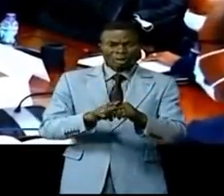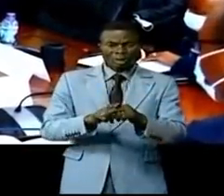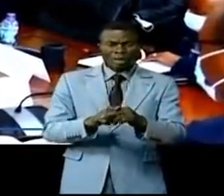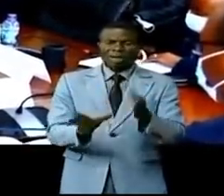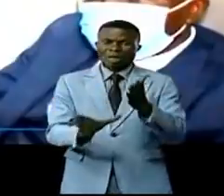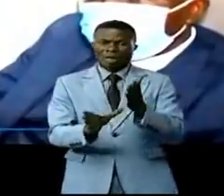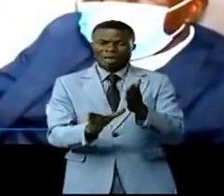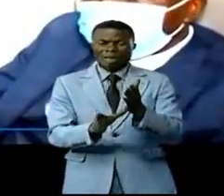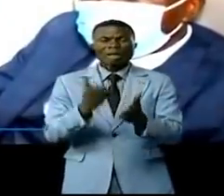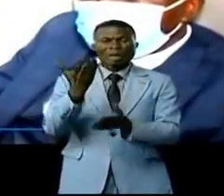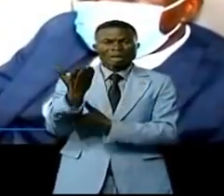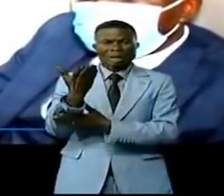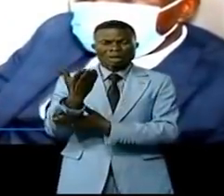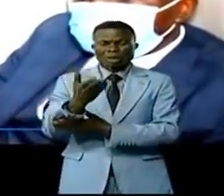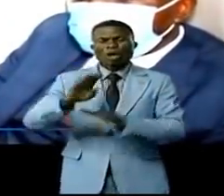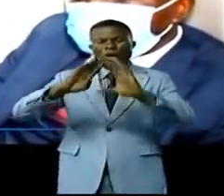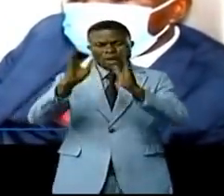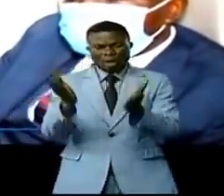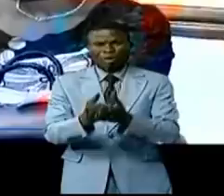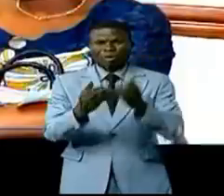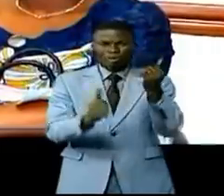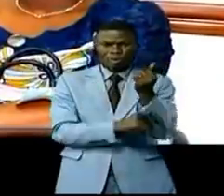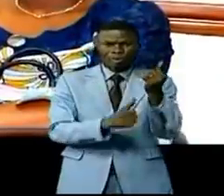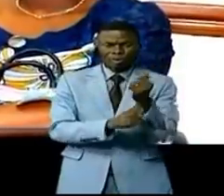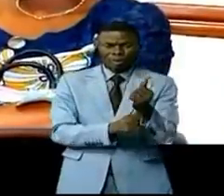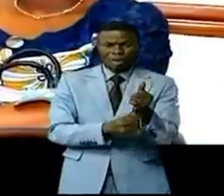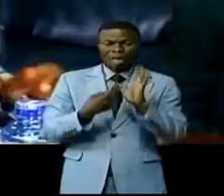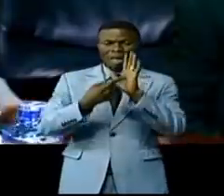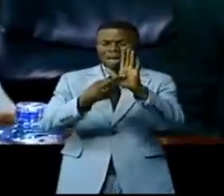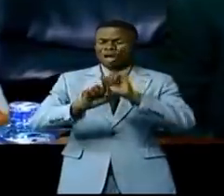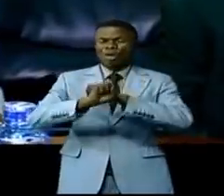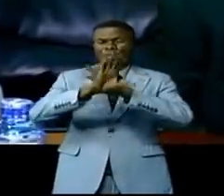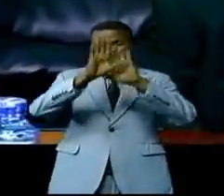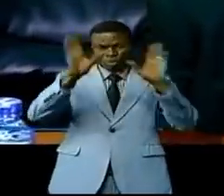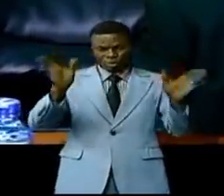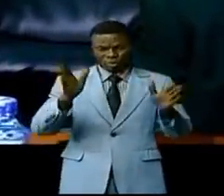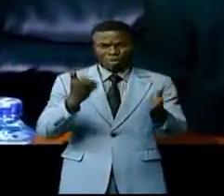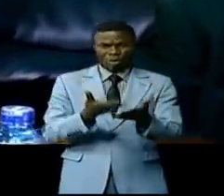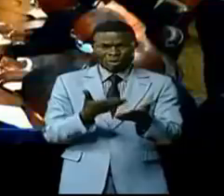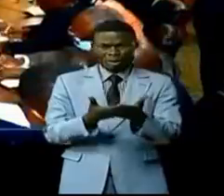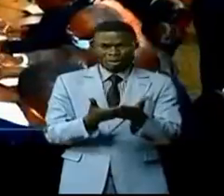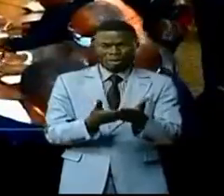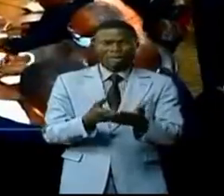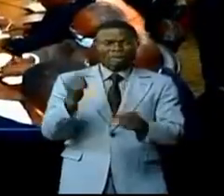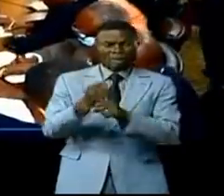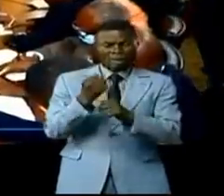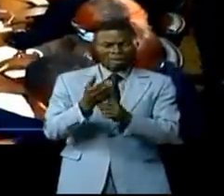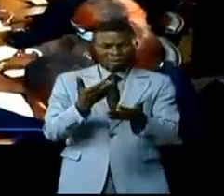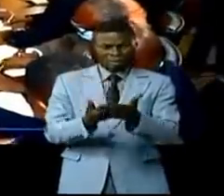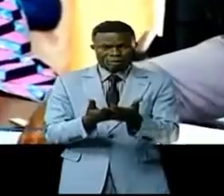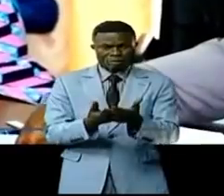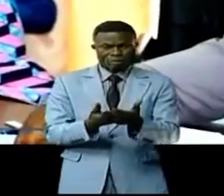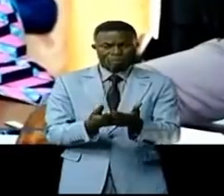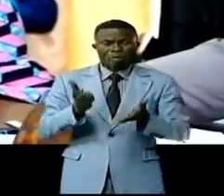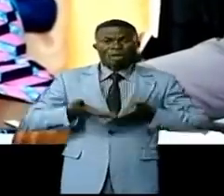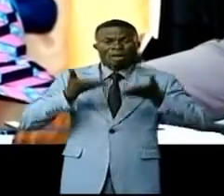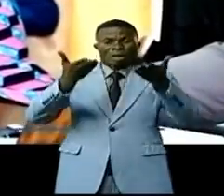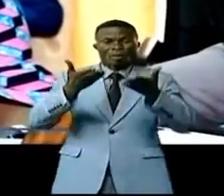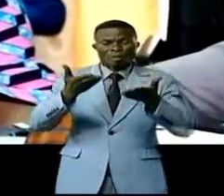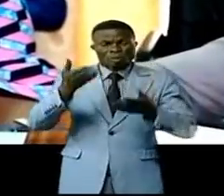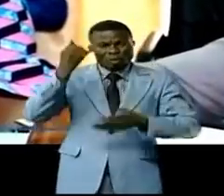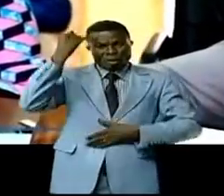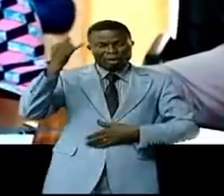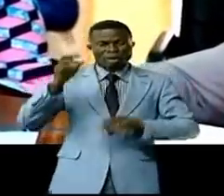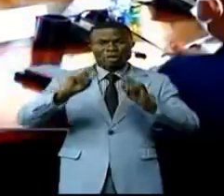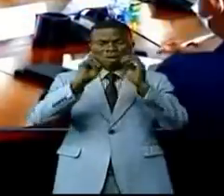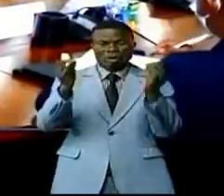a appelé les uns et les autres à la transparence pour un résultat meilleur dans ce secteur. Parmi les propositions, la délégation